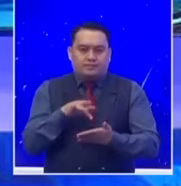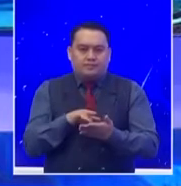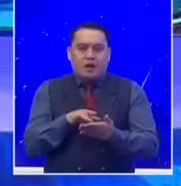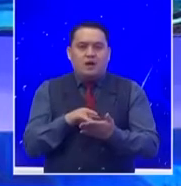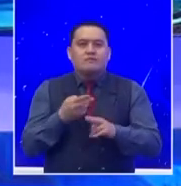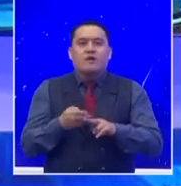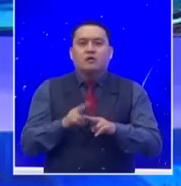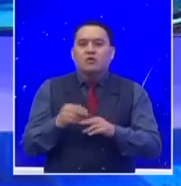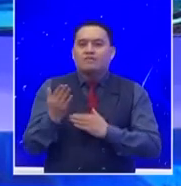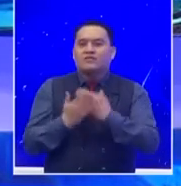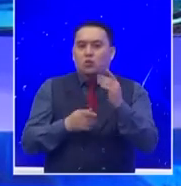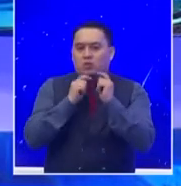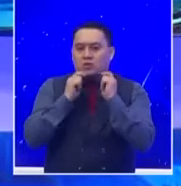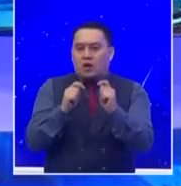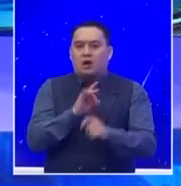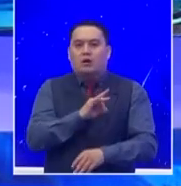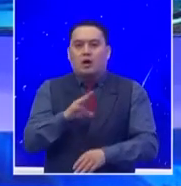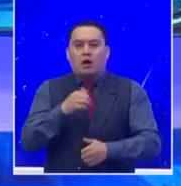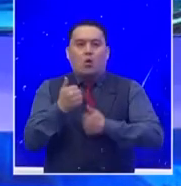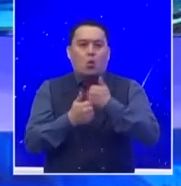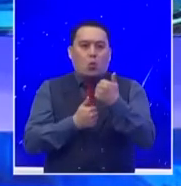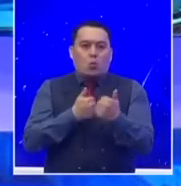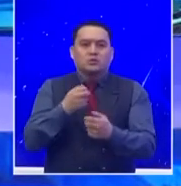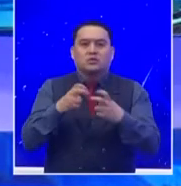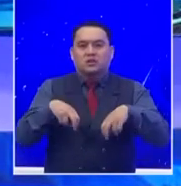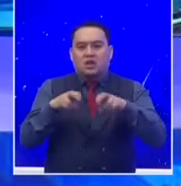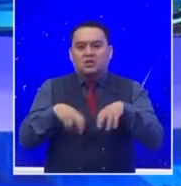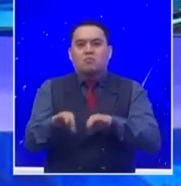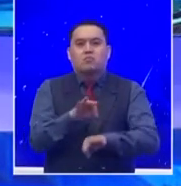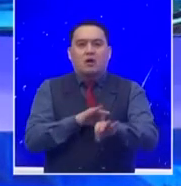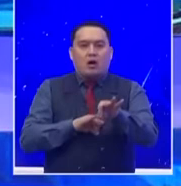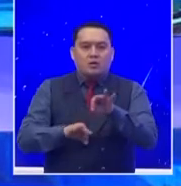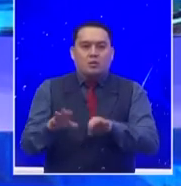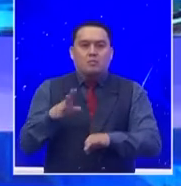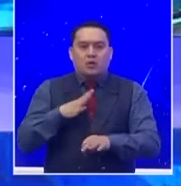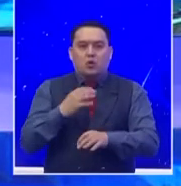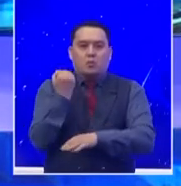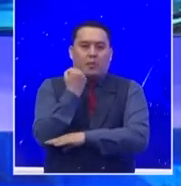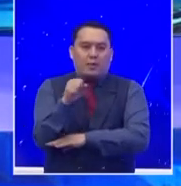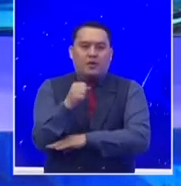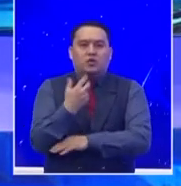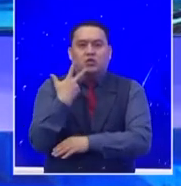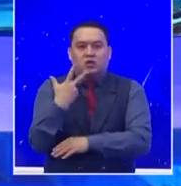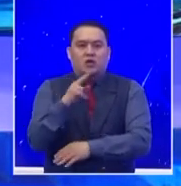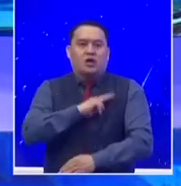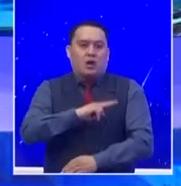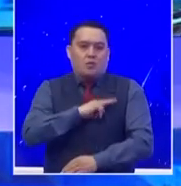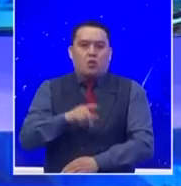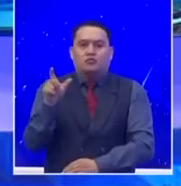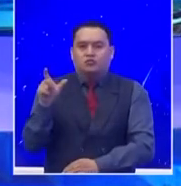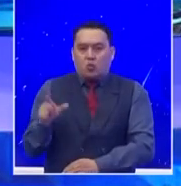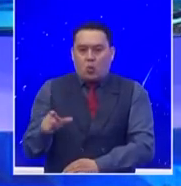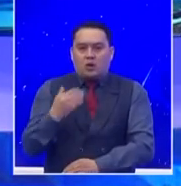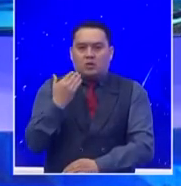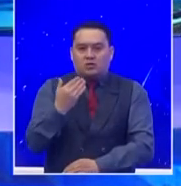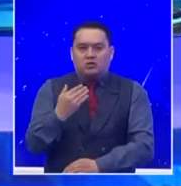В этот раз высокой награды на республиканском конкурсе исследовательских проектов «Зерде» были удостоены научной работы сразу троих